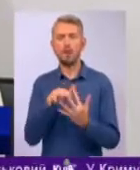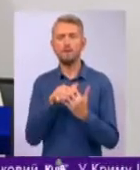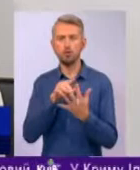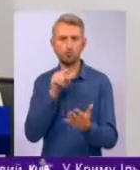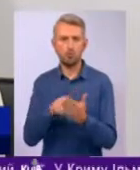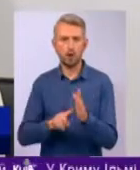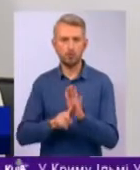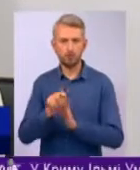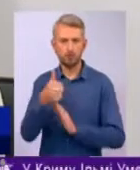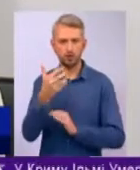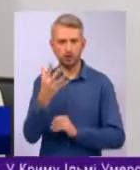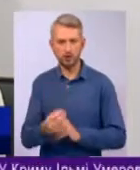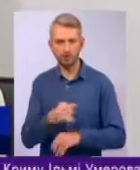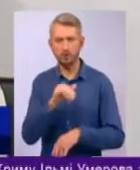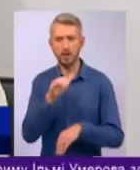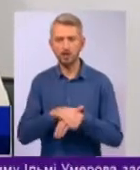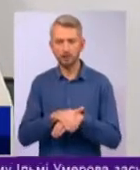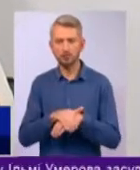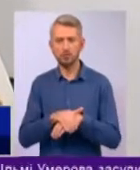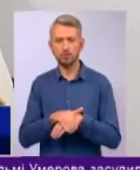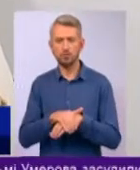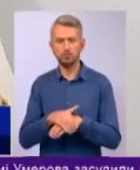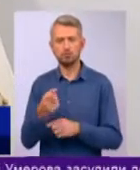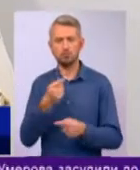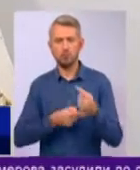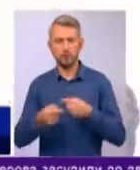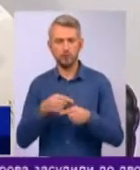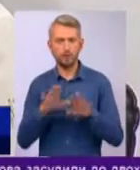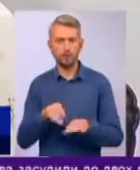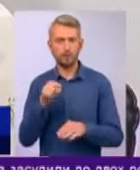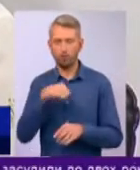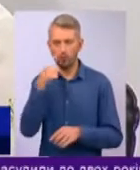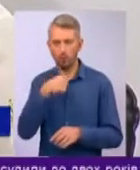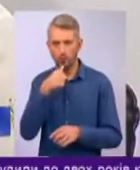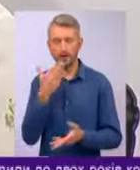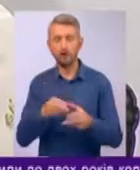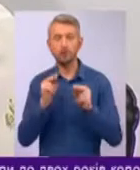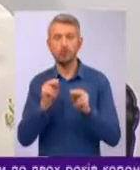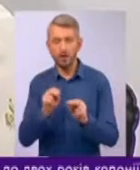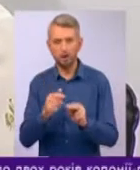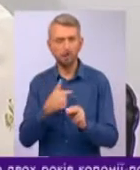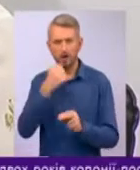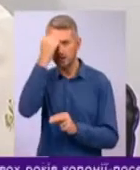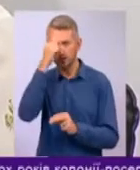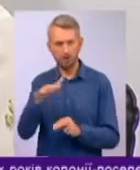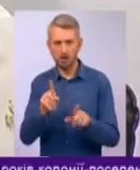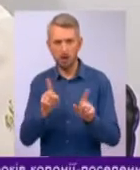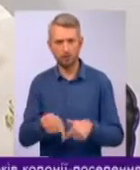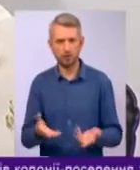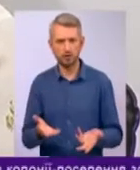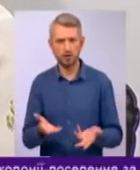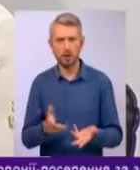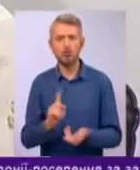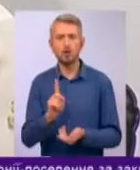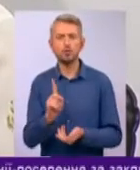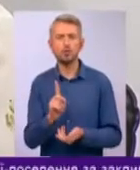і фактично вийшла з неї тільки от в цьому році. Якщо чесно, я не пам'ятаю навіть,